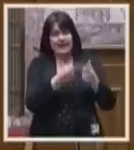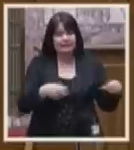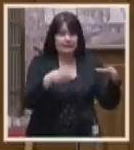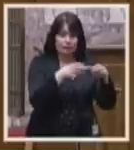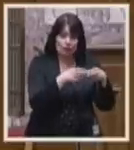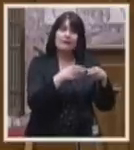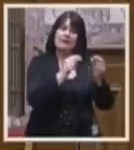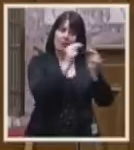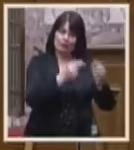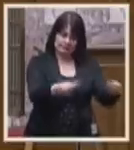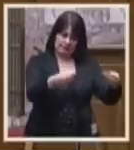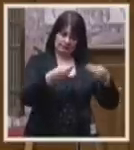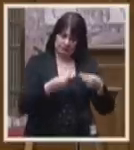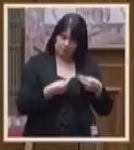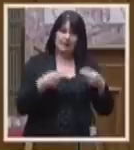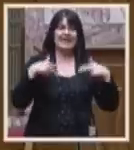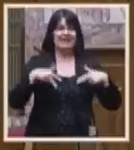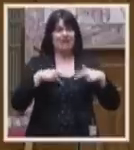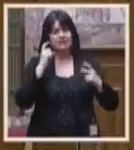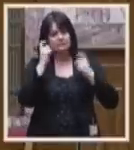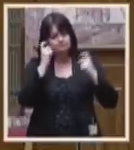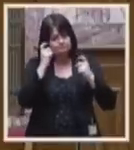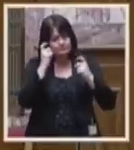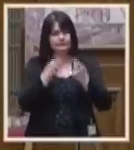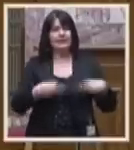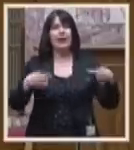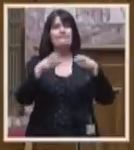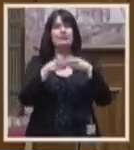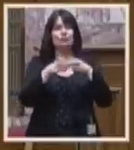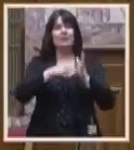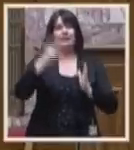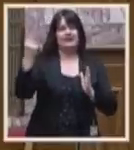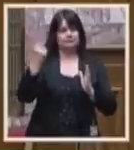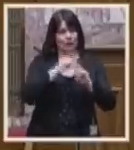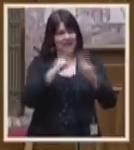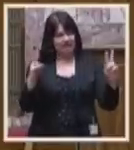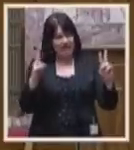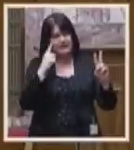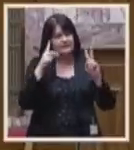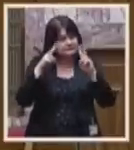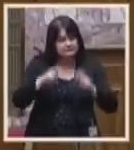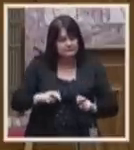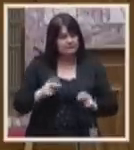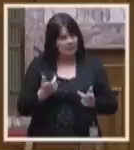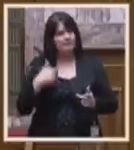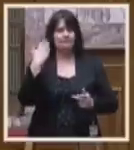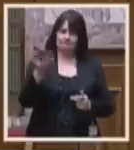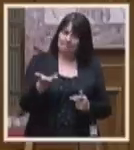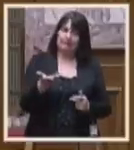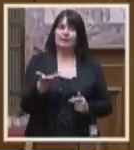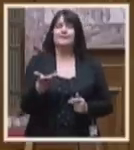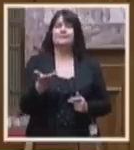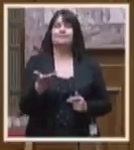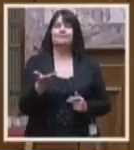παραδοθούν στην κυβέρνηση για να τα επεξεργαστεί η αρμόδια Επιτροπή Θεσμών και Διαφάνειας της Βουλής και και αμέσως μετά να πάμε